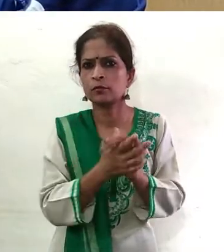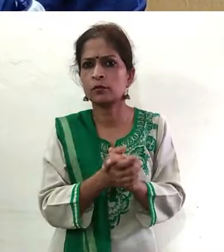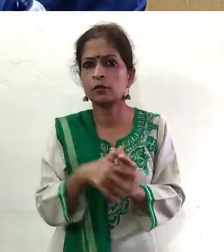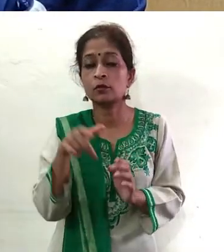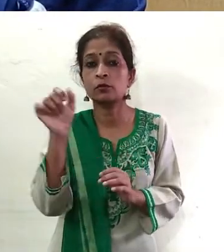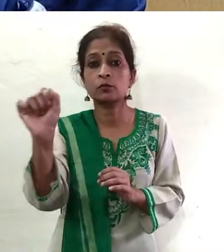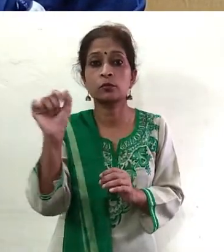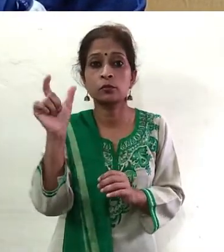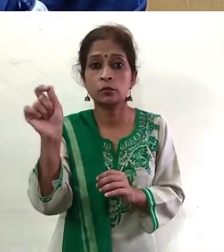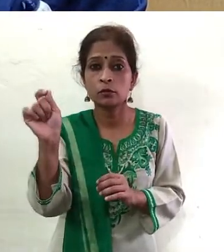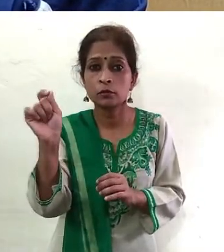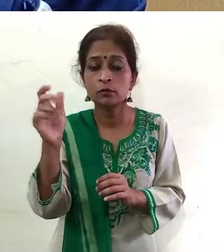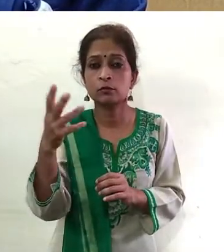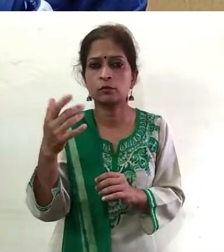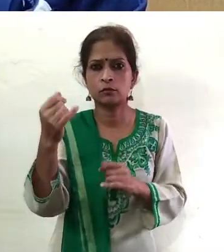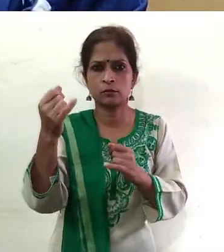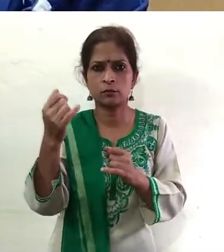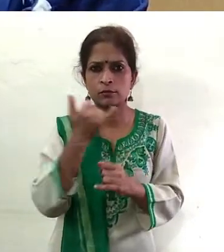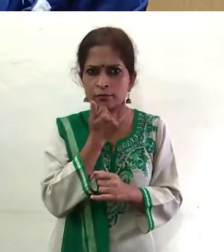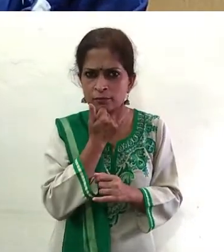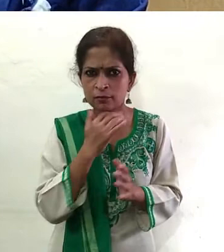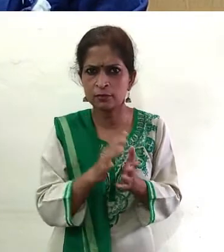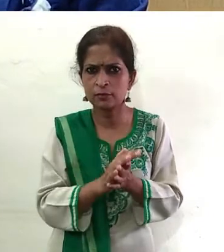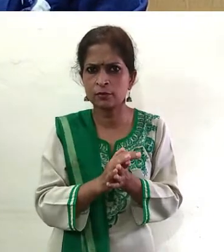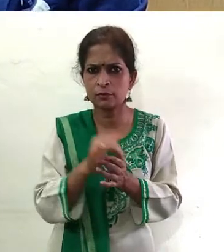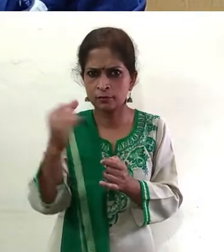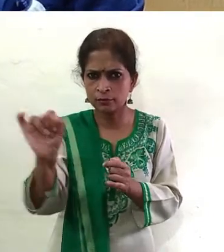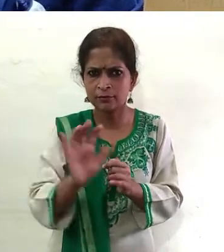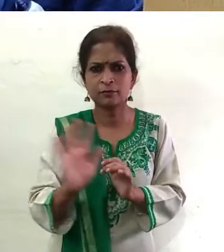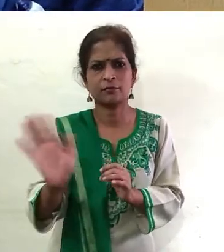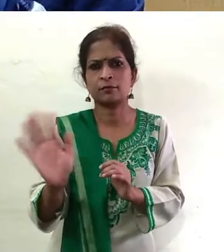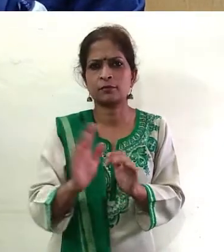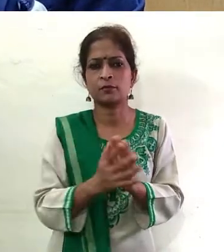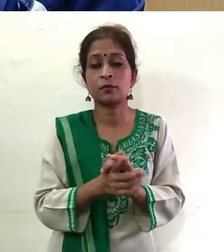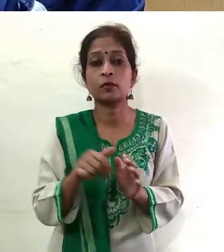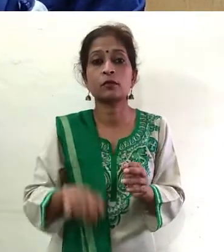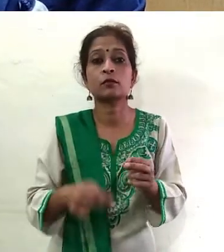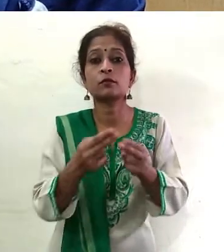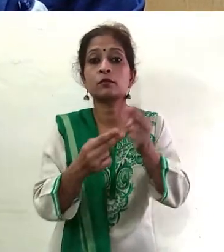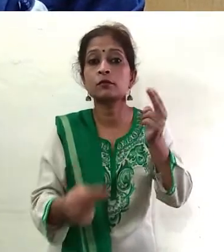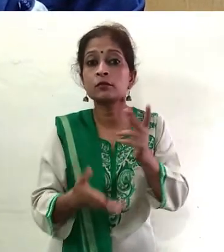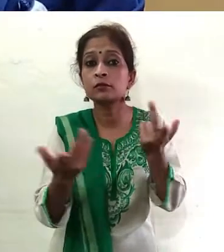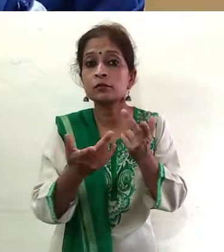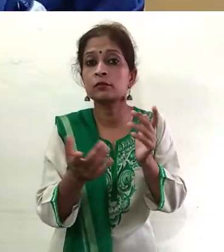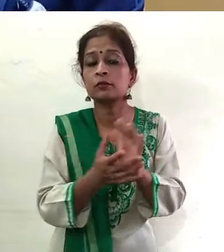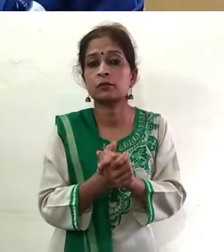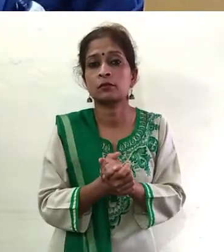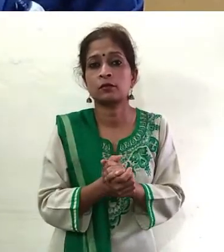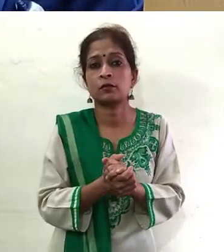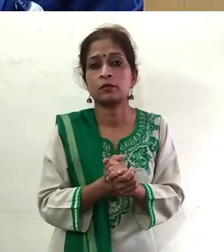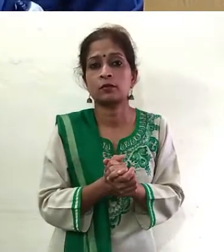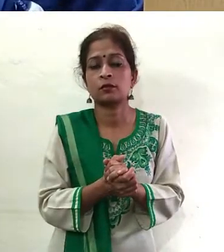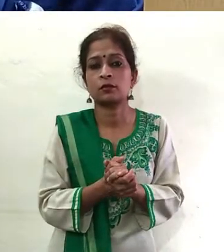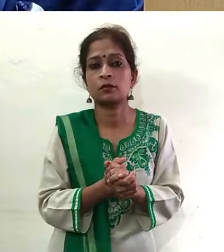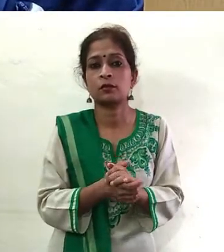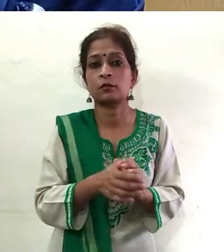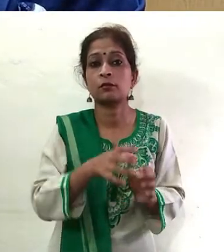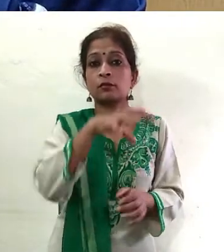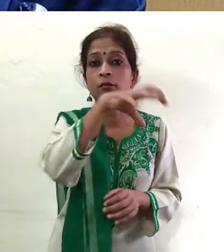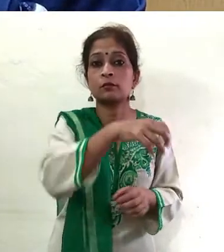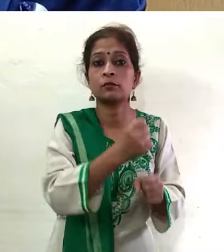जो काम उन्होंने किया वह गलत वह कि पुराने कुछ ऐसी बोलती है कि कि